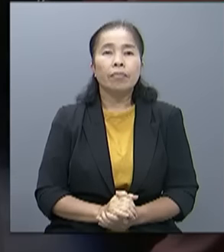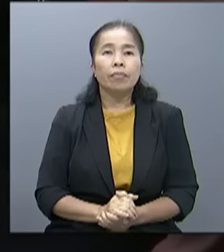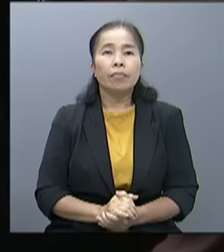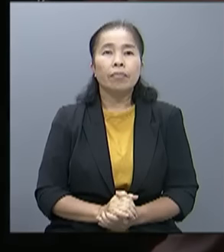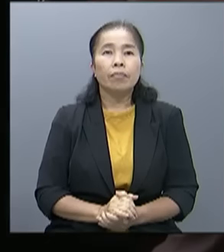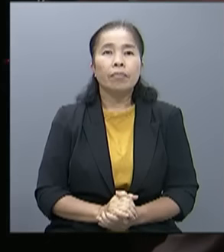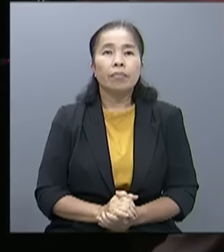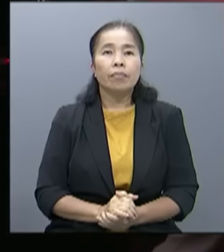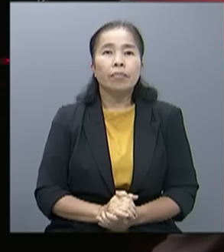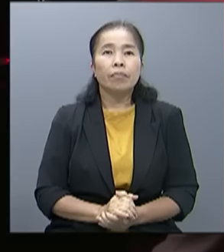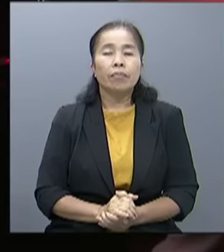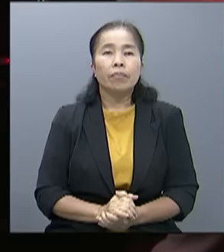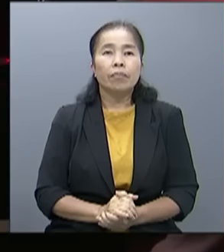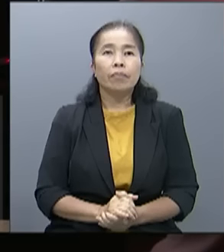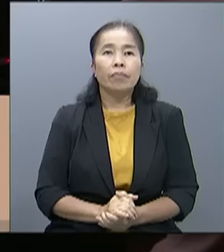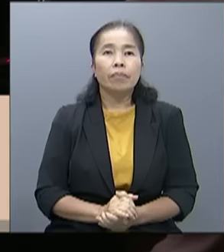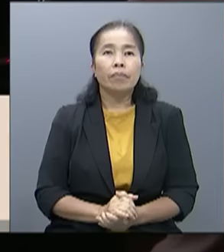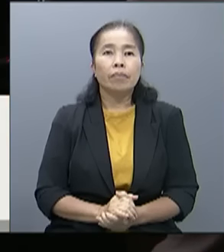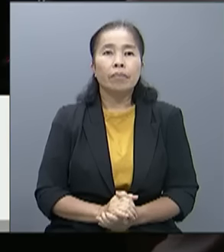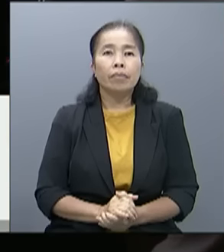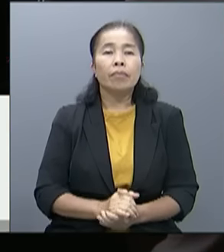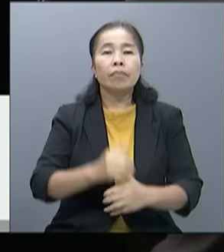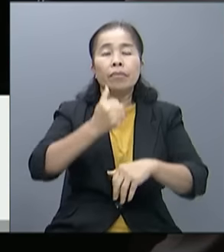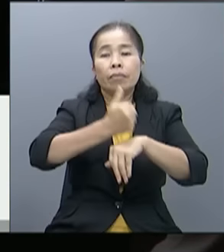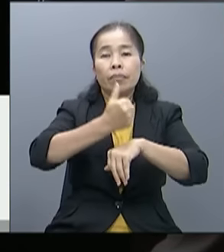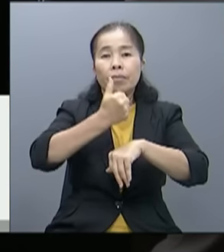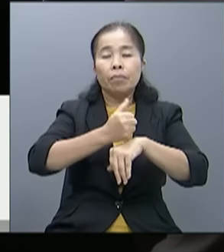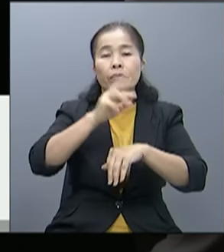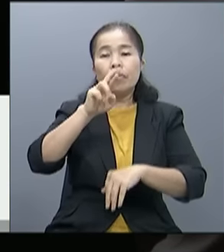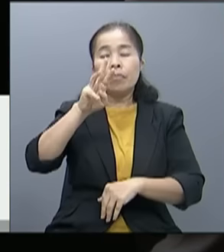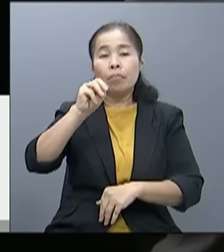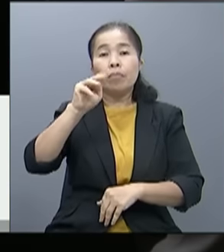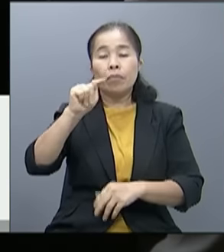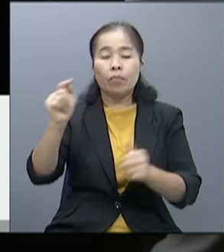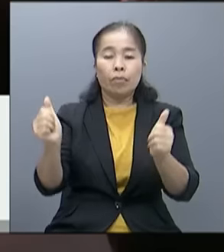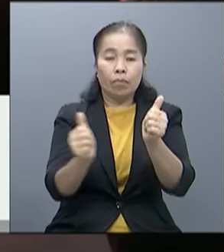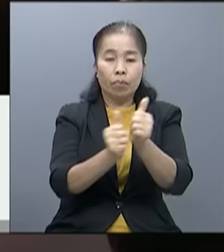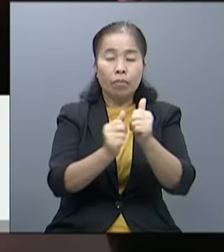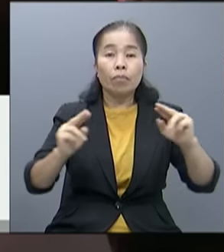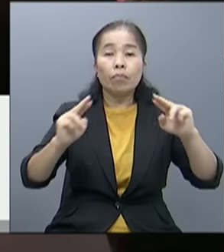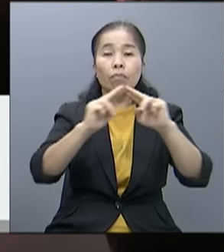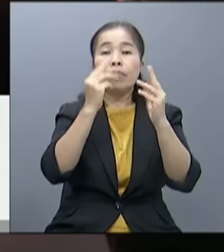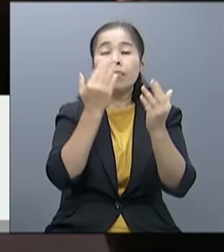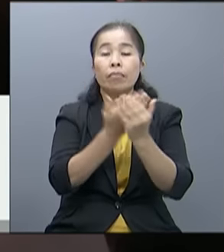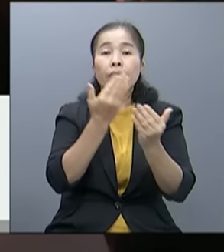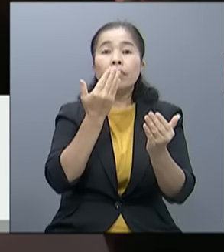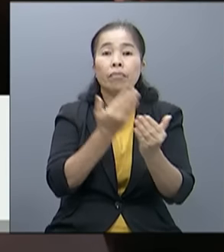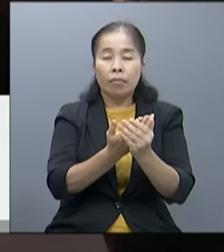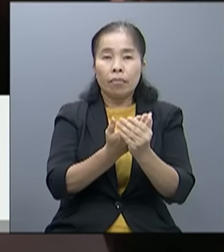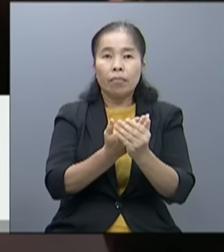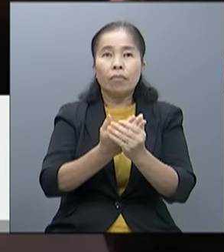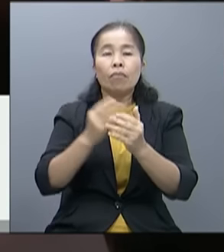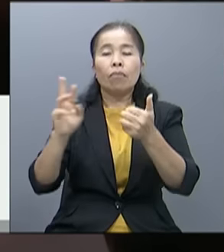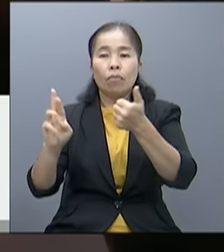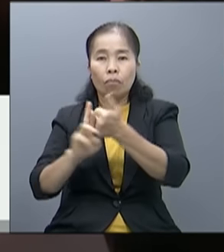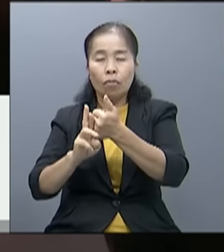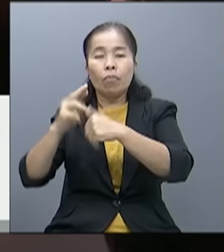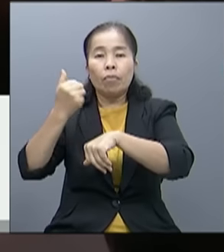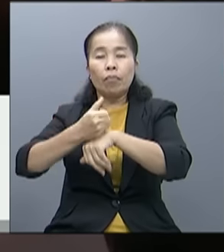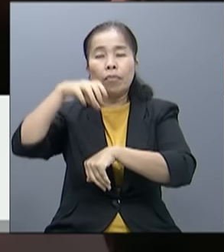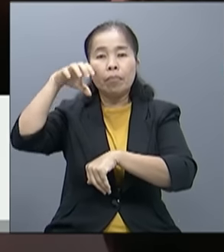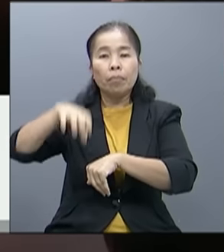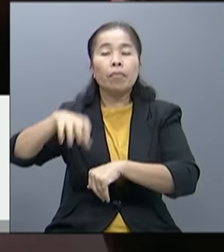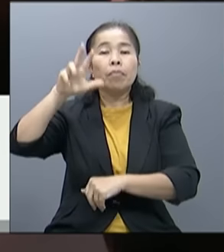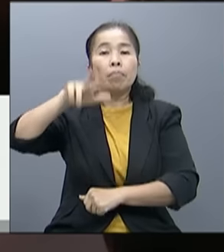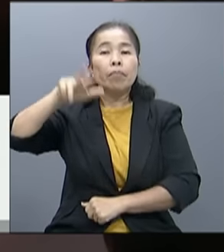คุณเผ่าภูมิโรจนสกุลรัฐมนตรีช่วยว่าการกระทรวงการคลังแล้วก็เป็นรองหัวหน้าพรรคเพื่อไทยชี้